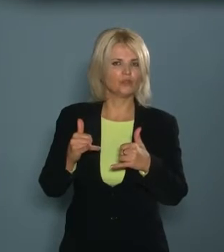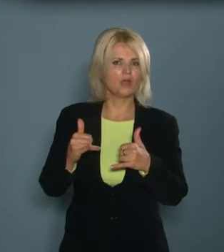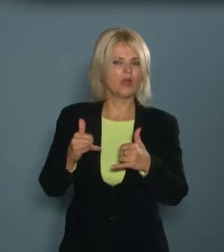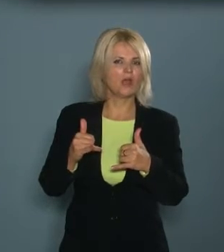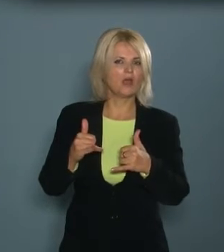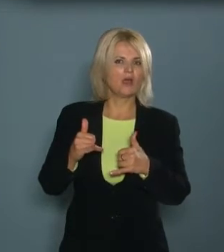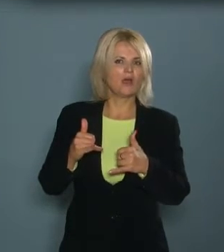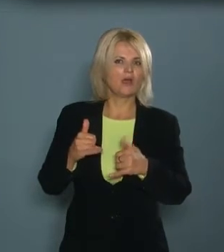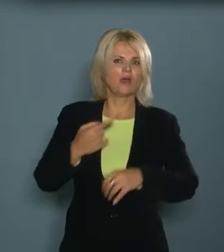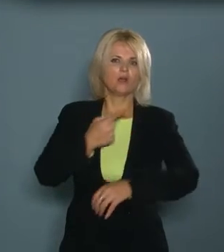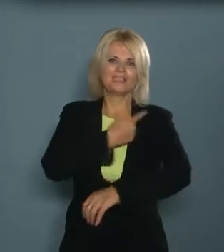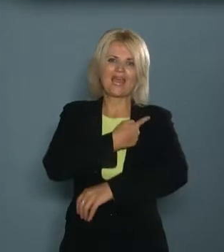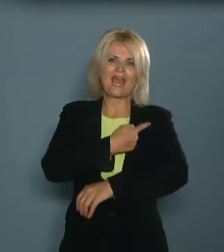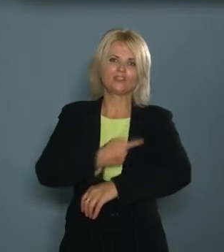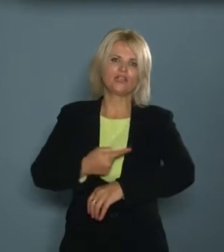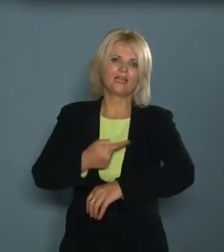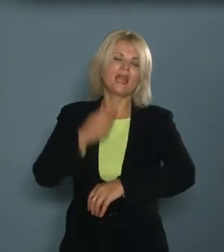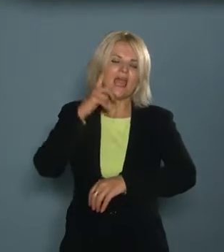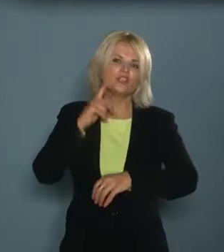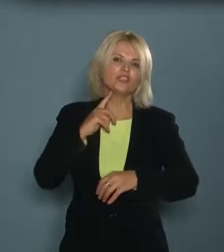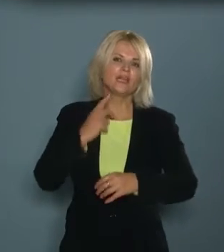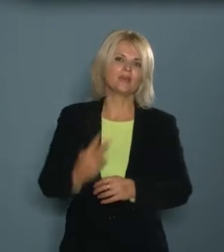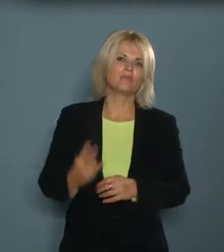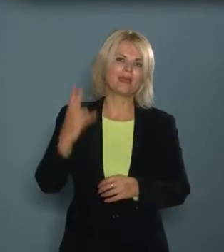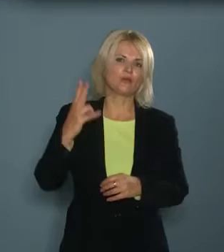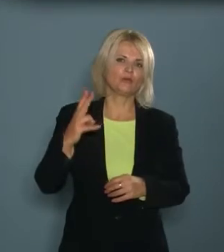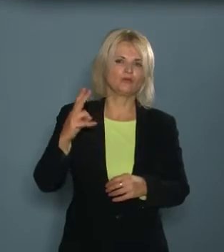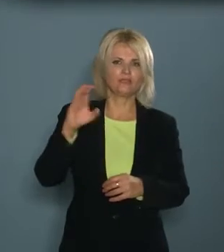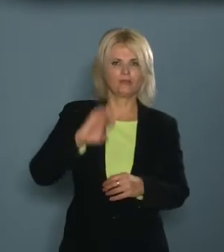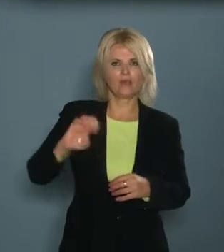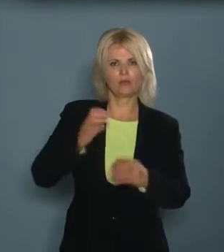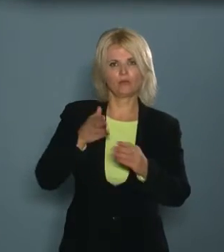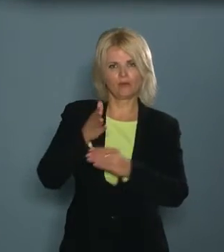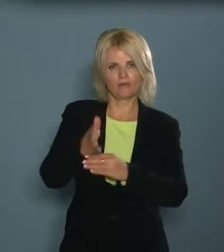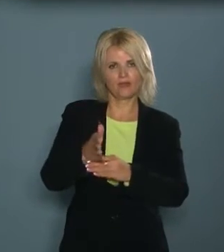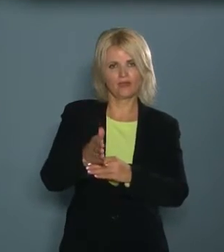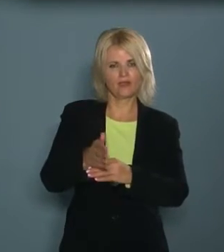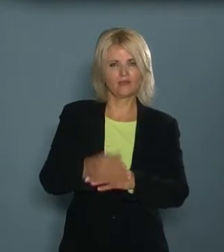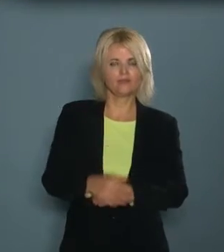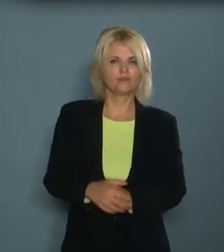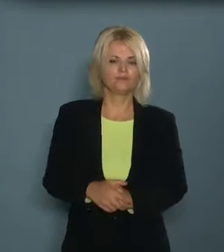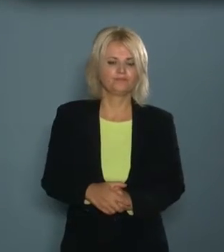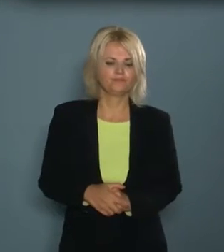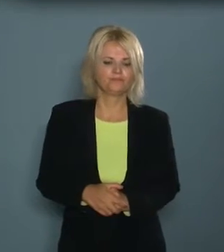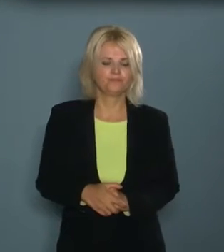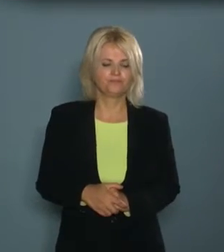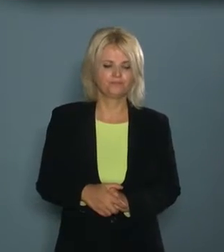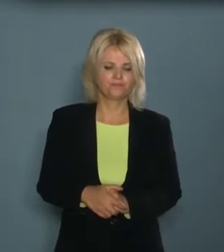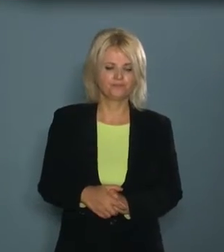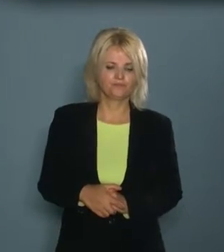esélyét annak, hogy Európa tudjon maradni. Egyébként szilárd szavaiba belekapaszkodva csak egy